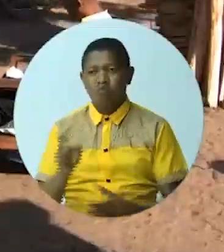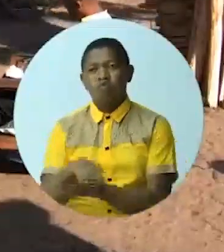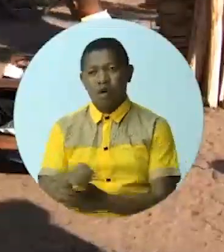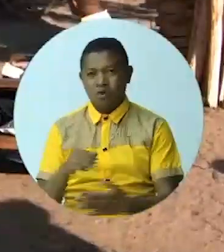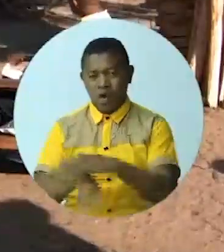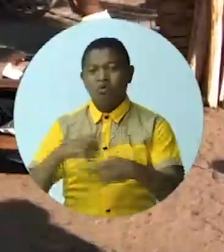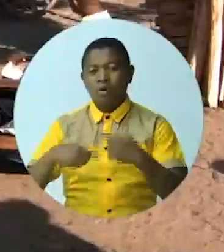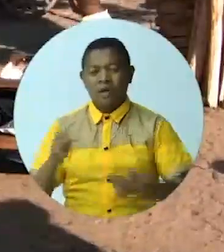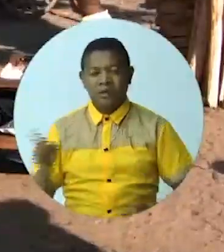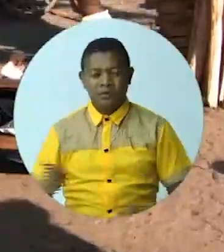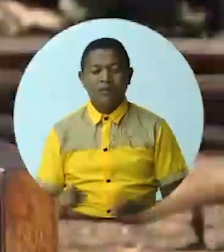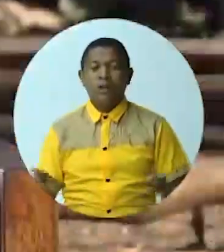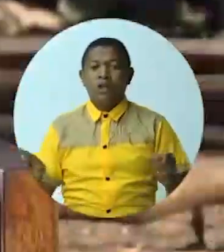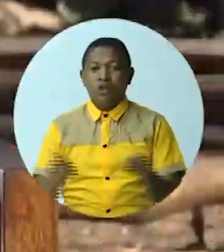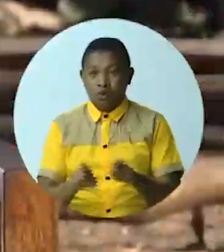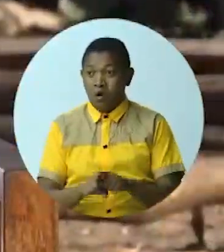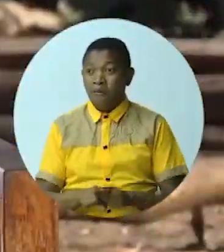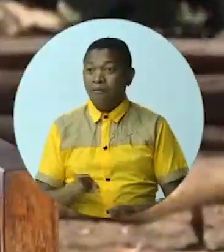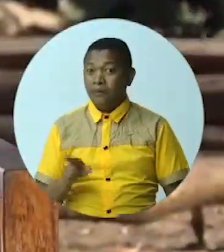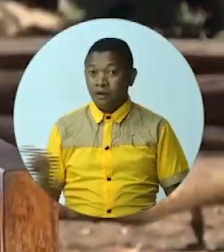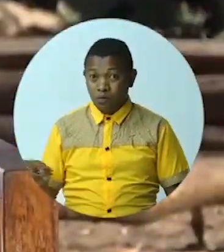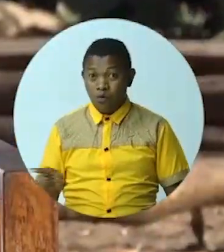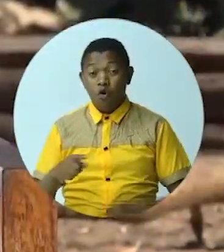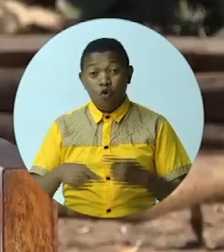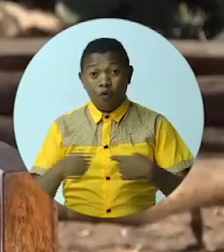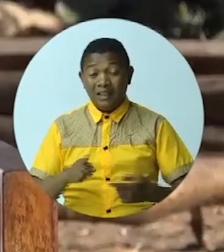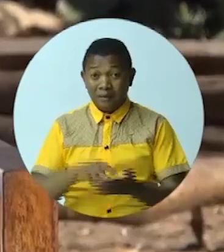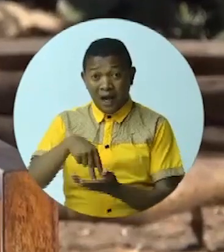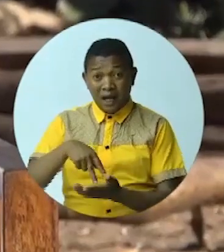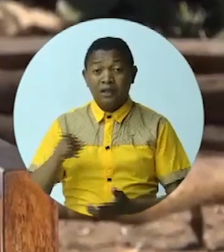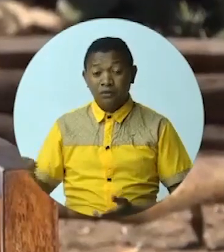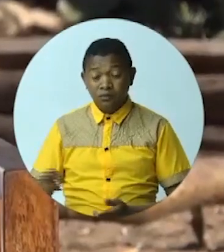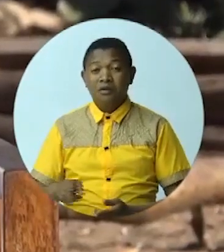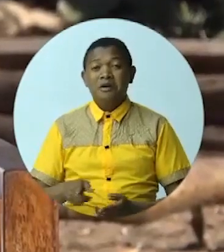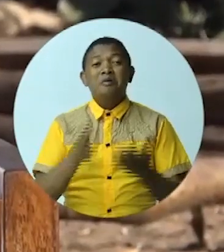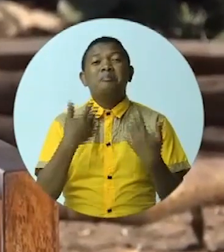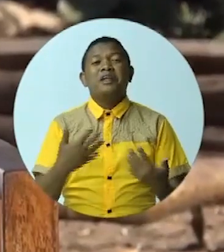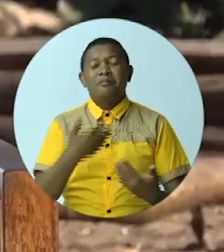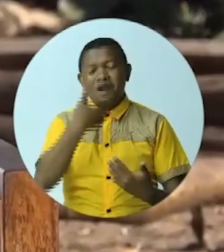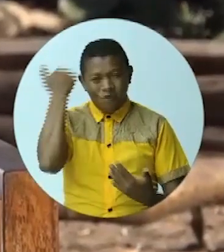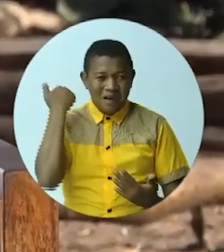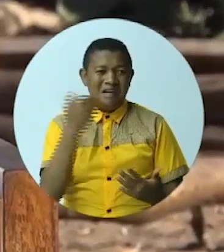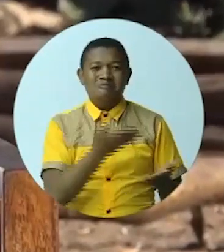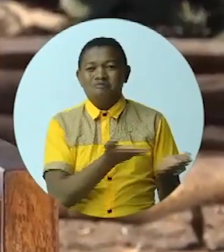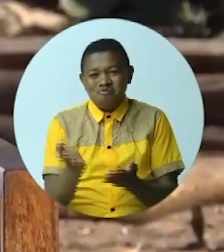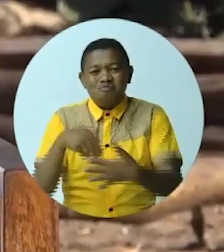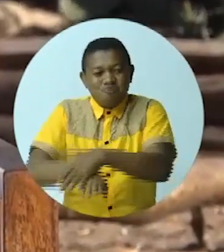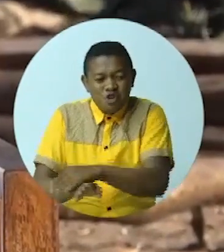olona hiasa raiky tao anatiny zany ozinina atao eto Tsiramiaro zany a Tolamiaro zany a dia eo amin'ny